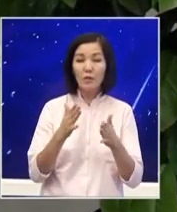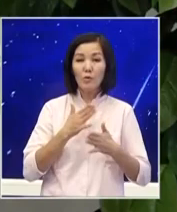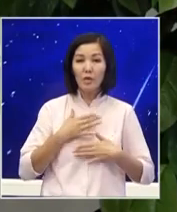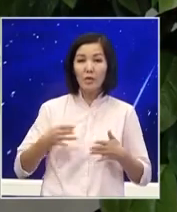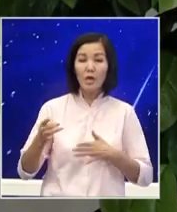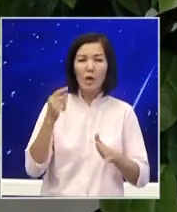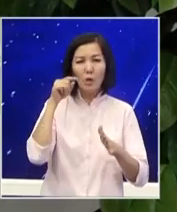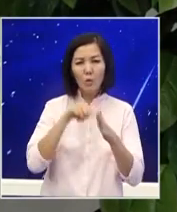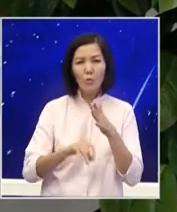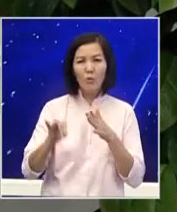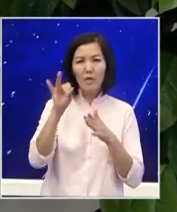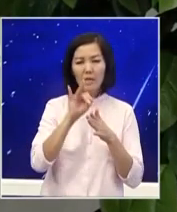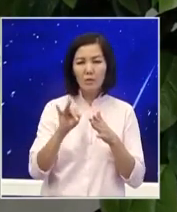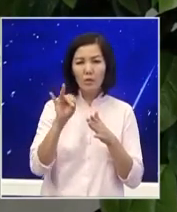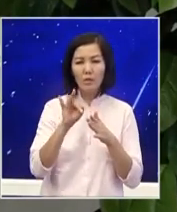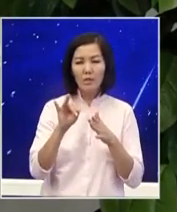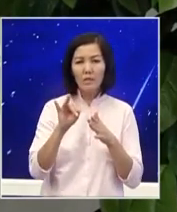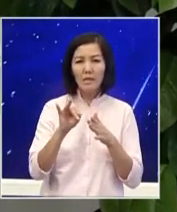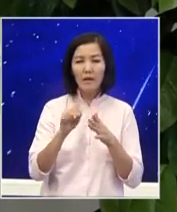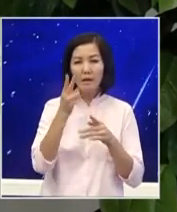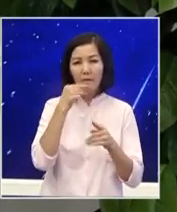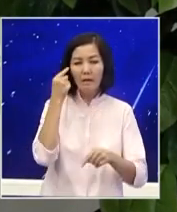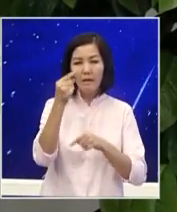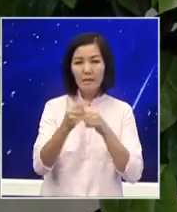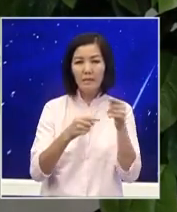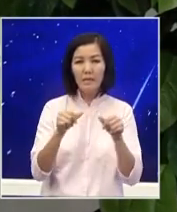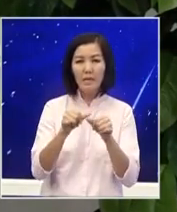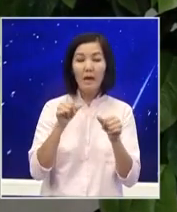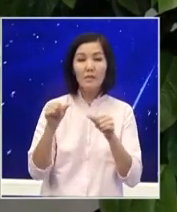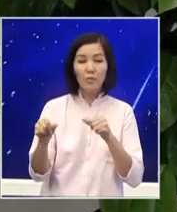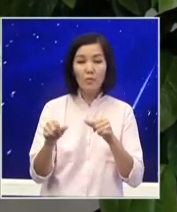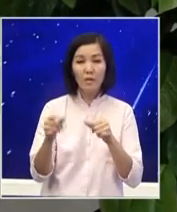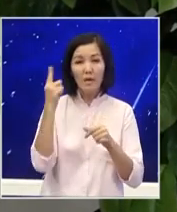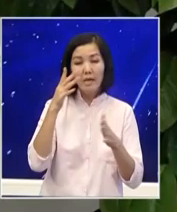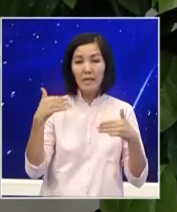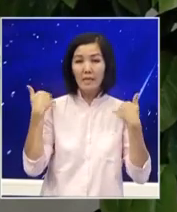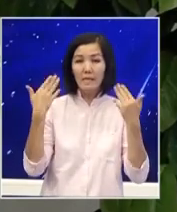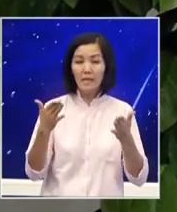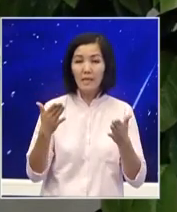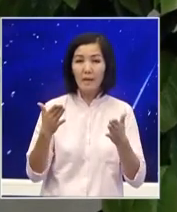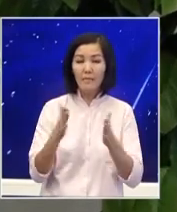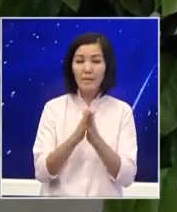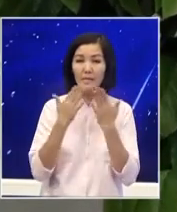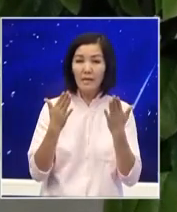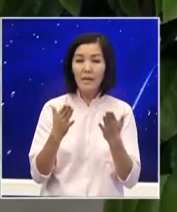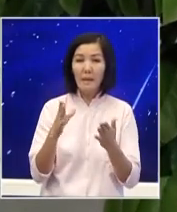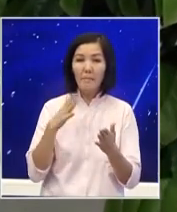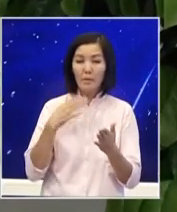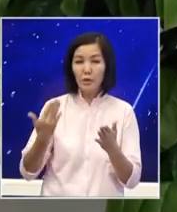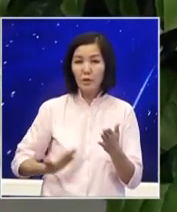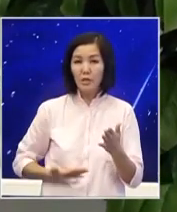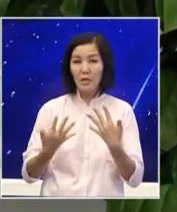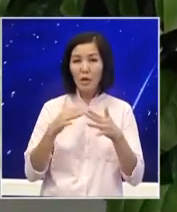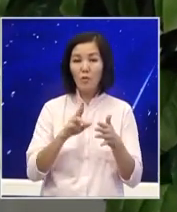имеют глубокие исторические корни традиции и особенности инициатором создания такого ценного материала был житель аула